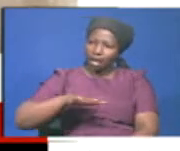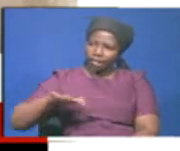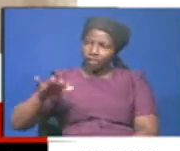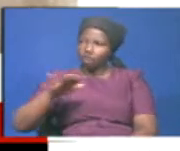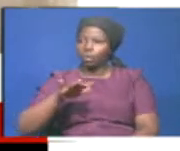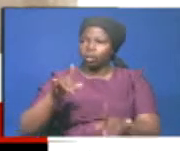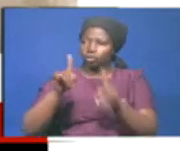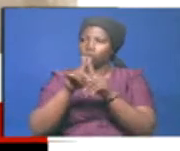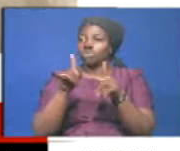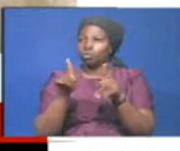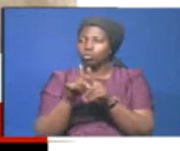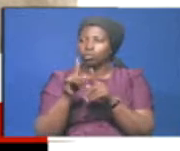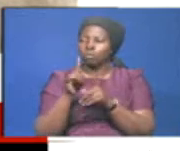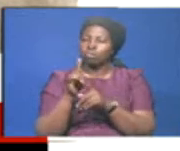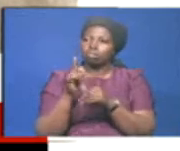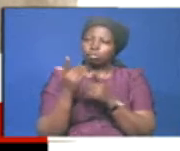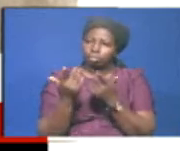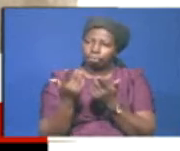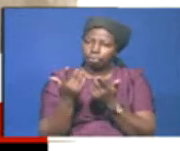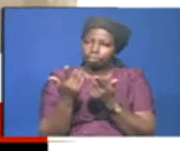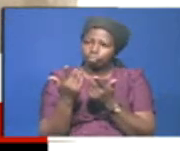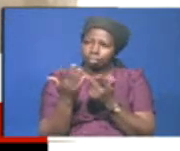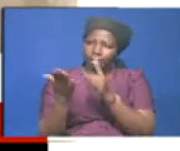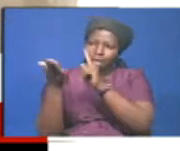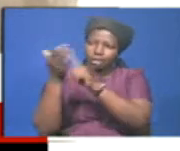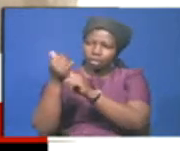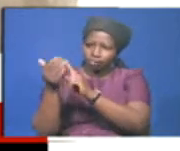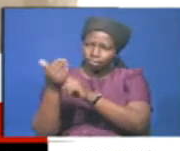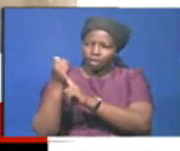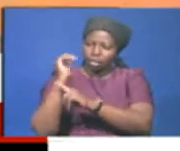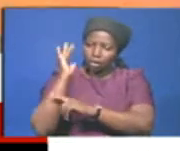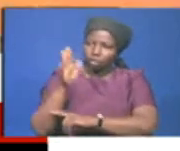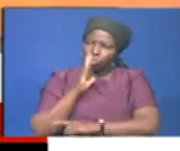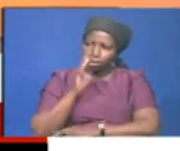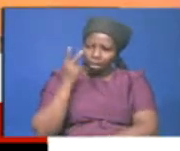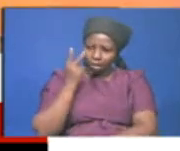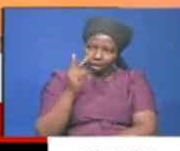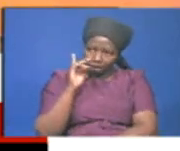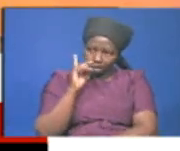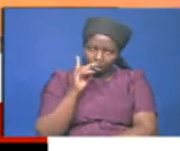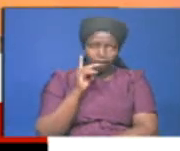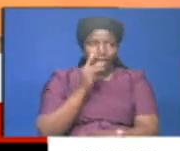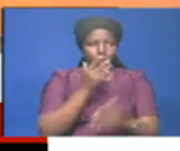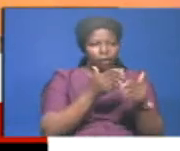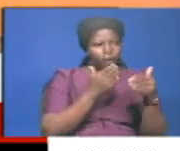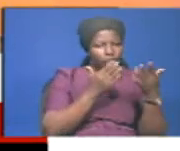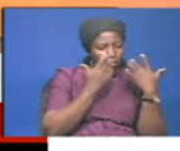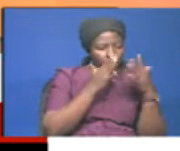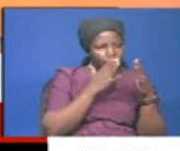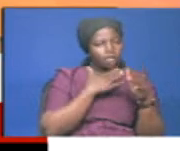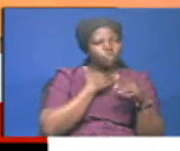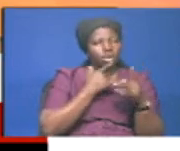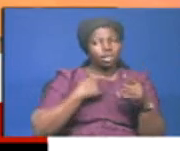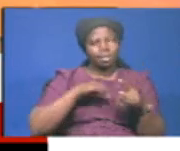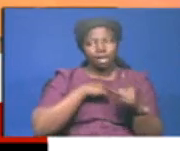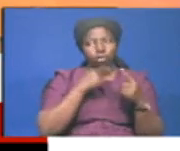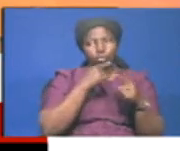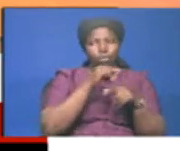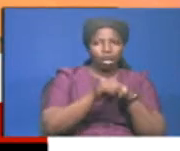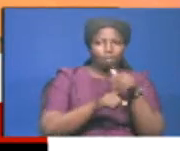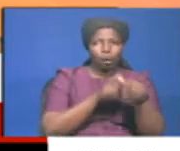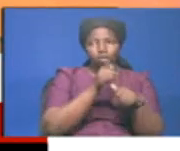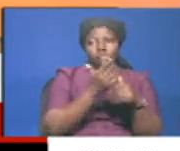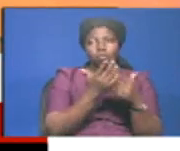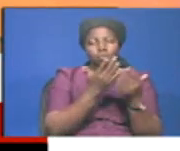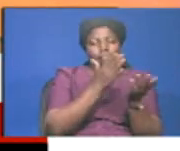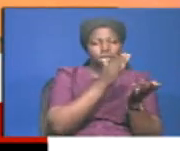hata matunda ya ile tunafanya tutakuwa tunaona. Ndio. Kabla ya kutamatisha, ningependa kidogo tuzungumze kuhusiana na uhifadhi wa